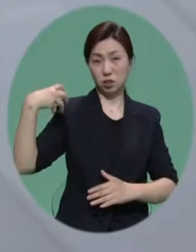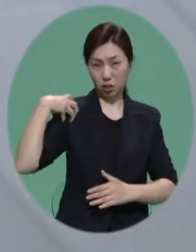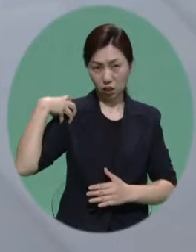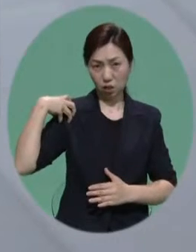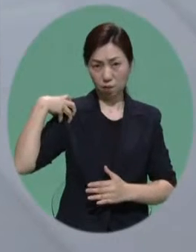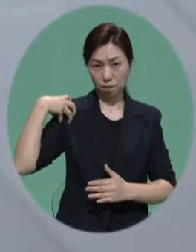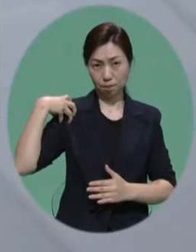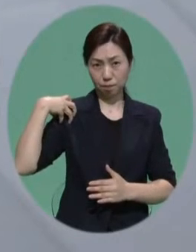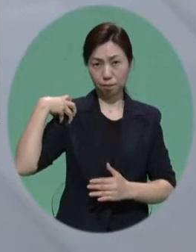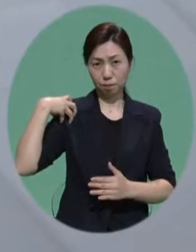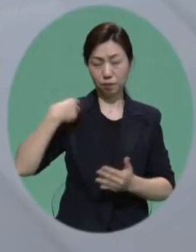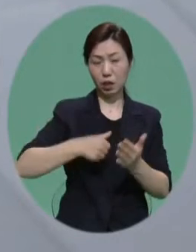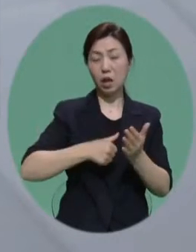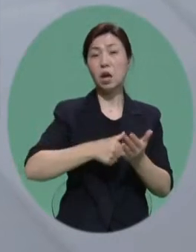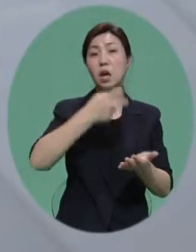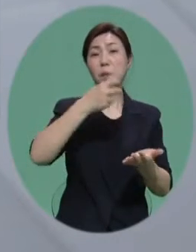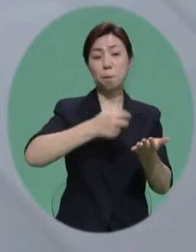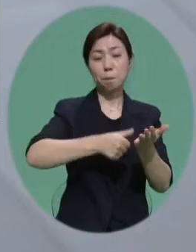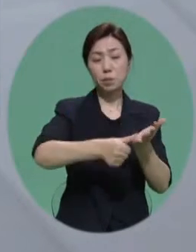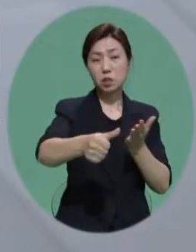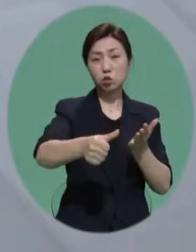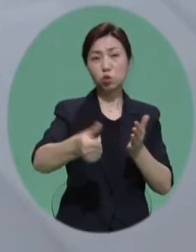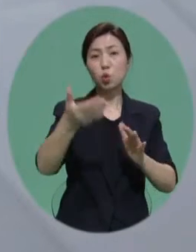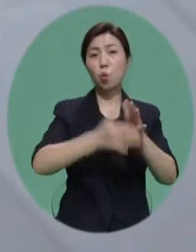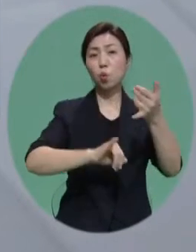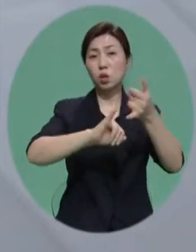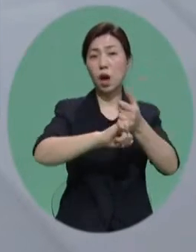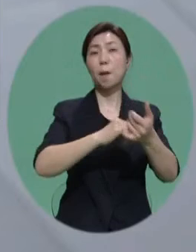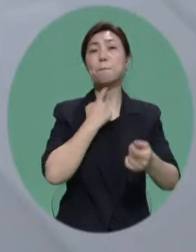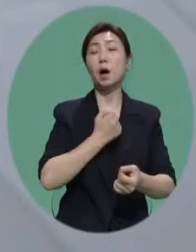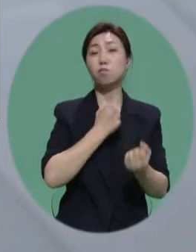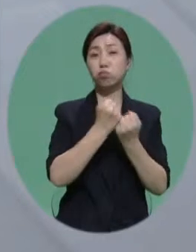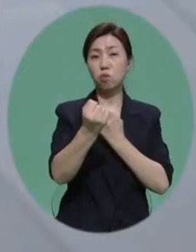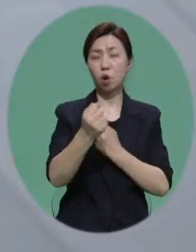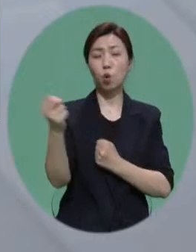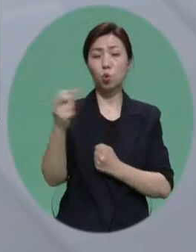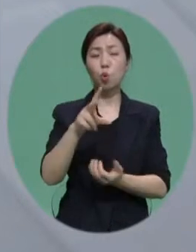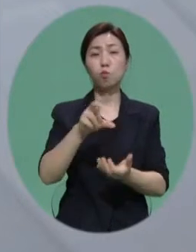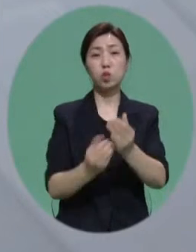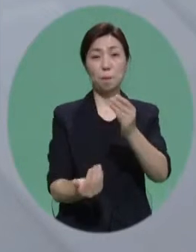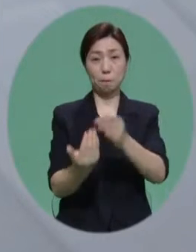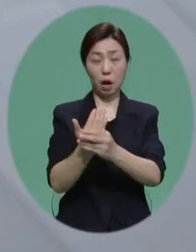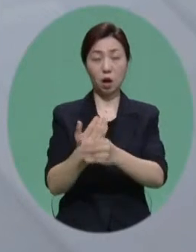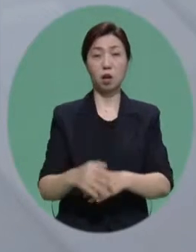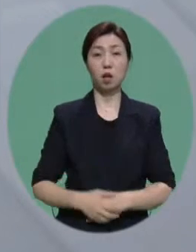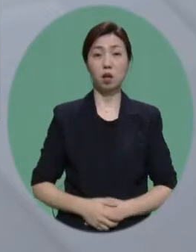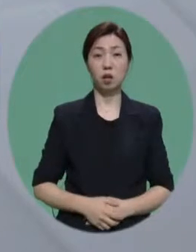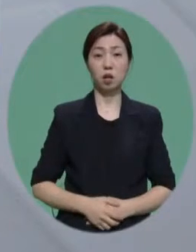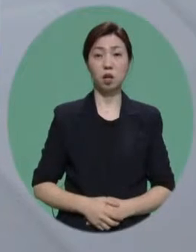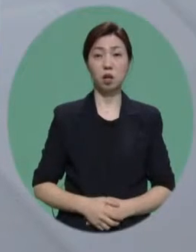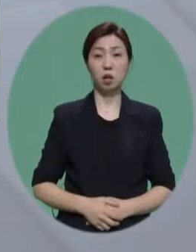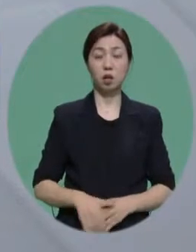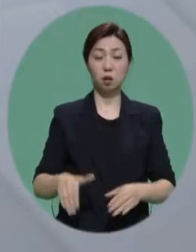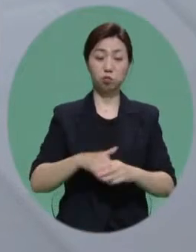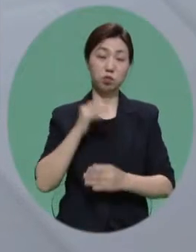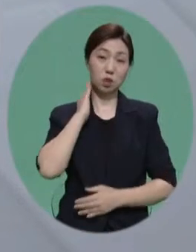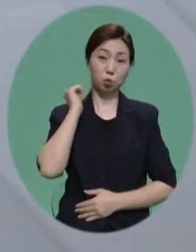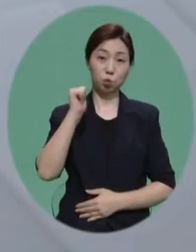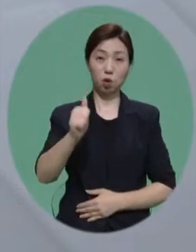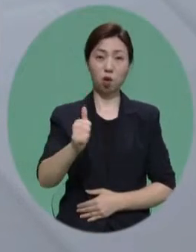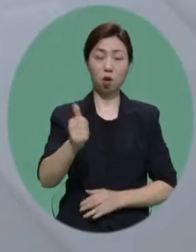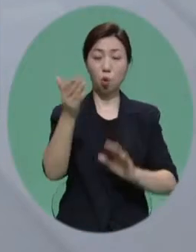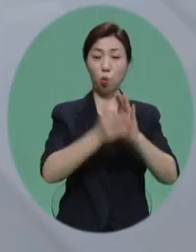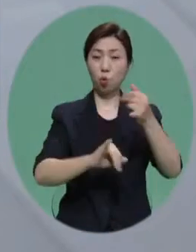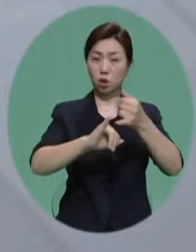했는데 이런 일이 또 난 겁니다 어 이젠 후보께서 이 공약 그러면 지 깨졌다고 생각하십니까